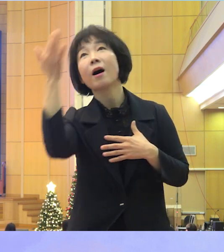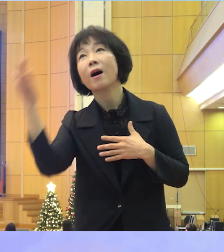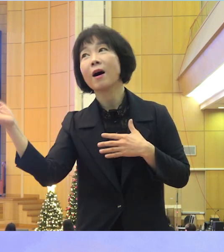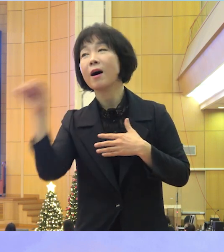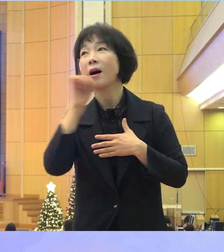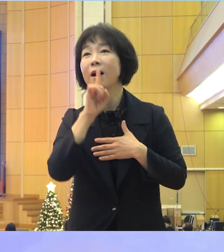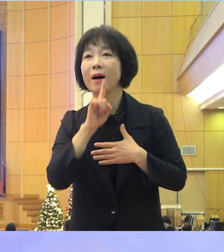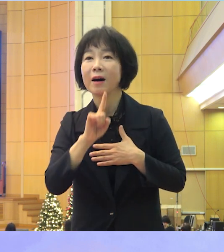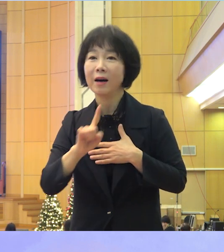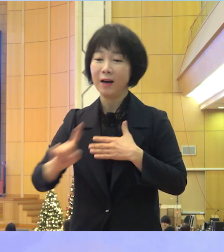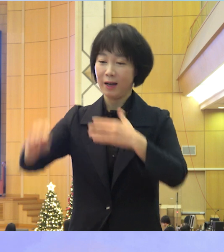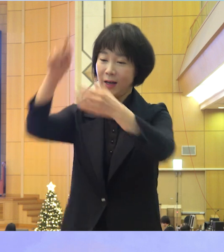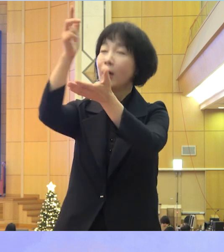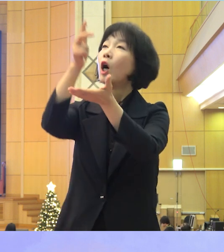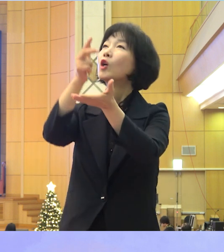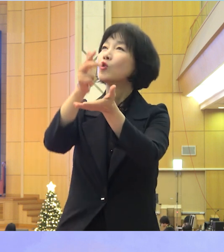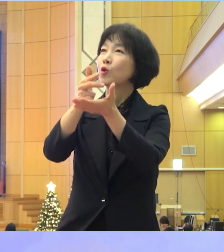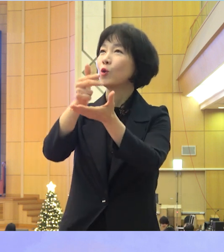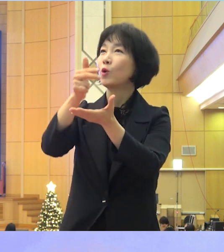아름다워라.